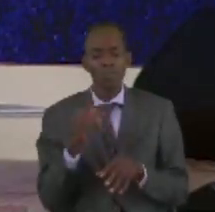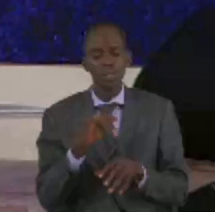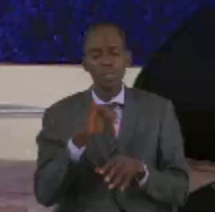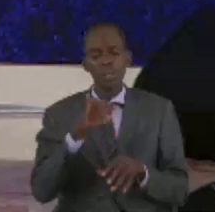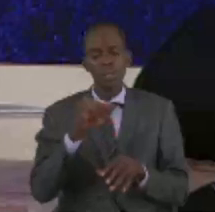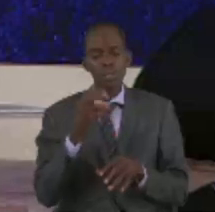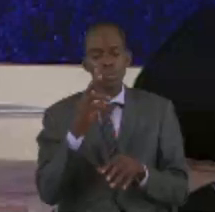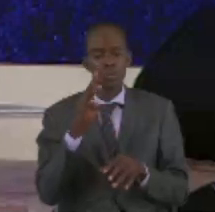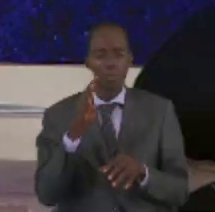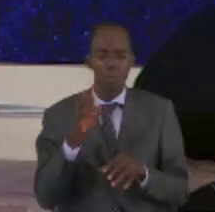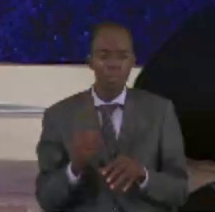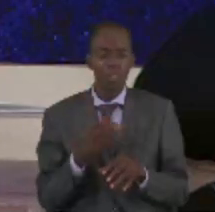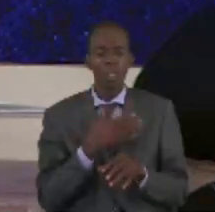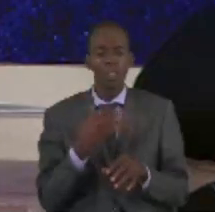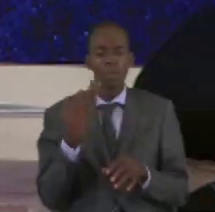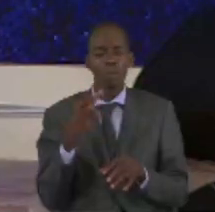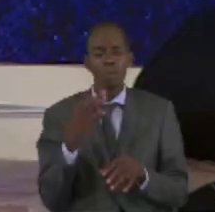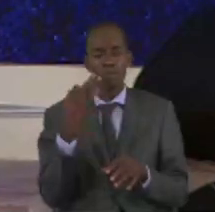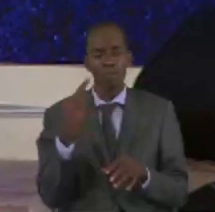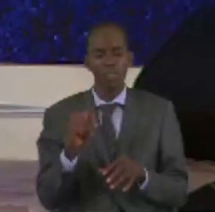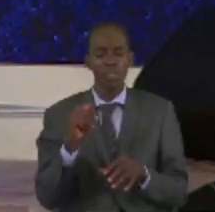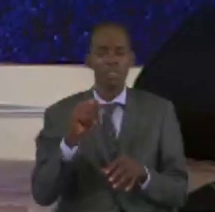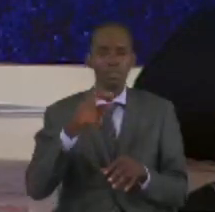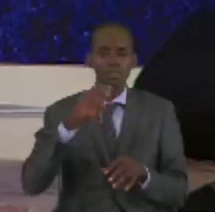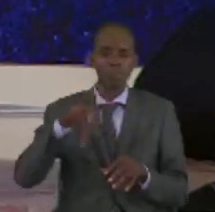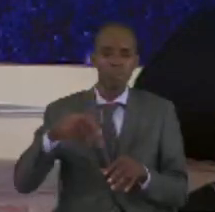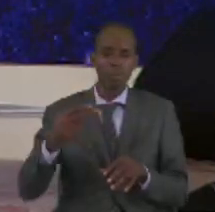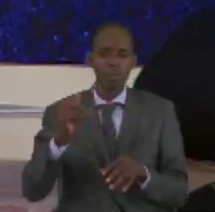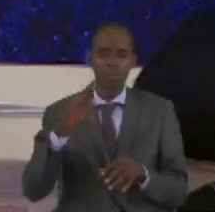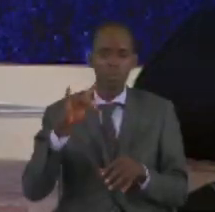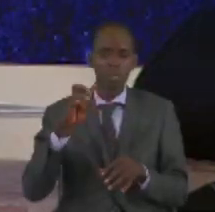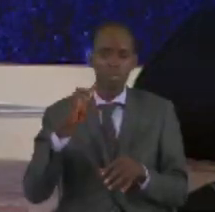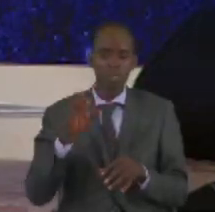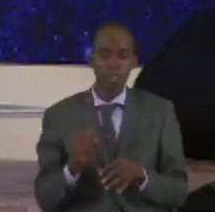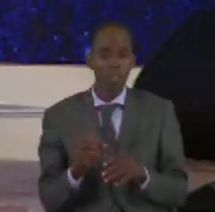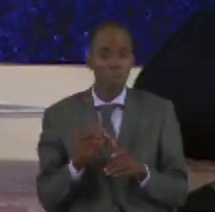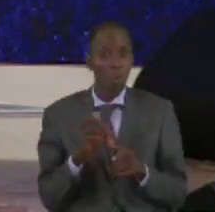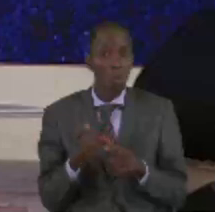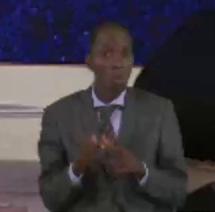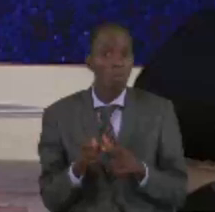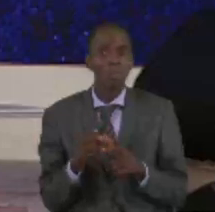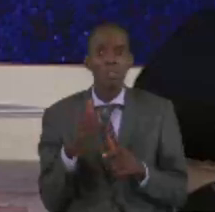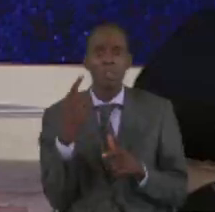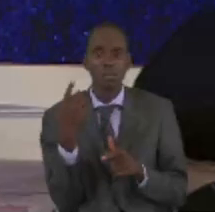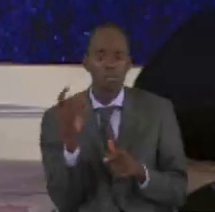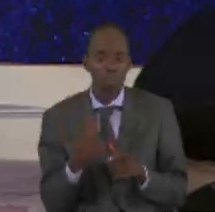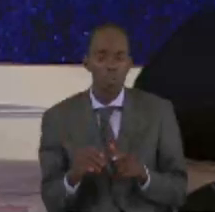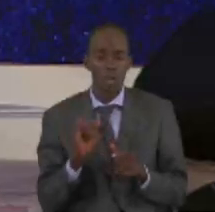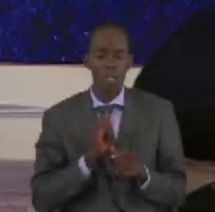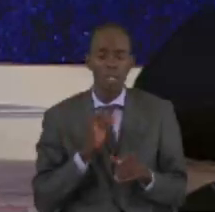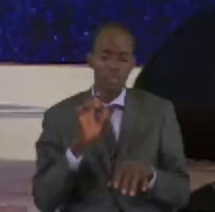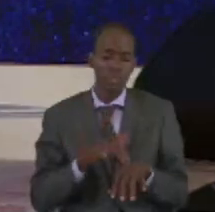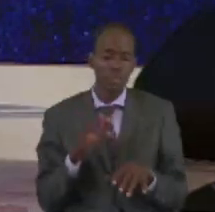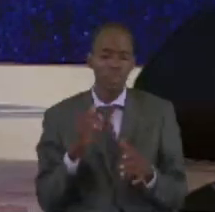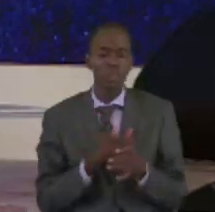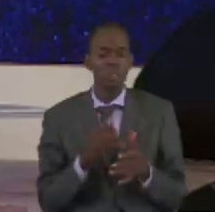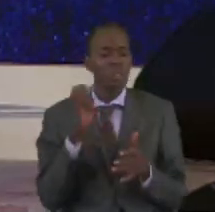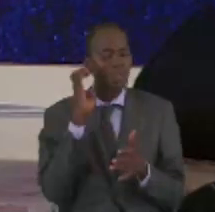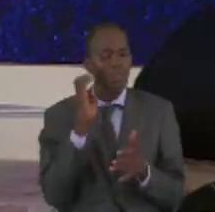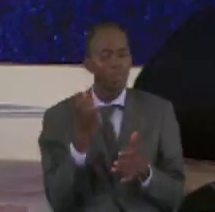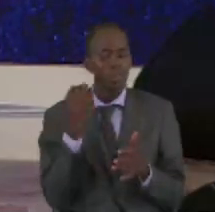De la tradition des juifs, de celle des pharisiens ou du